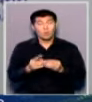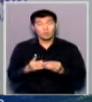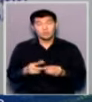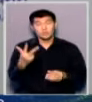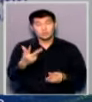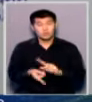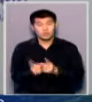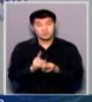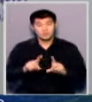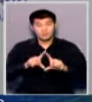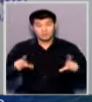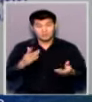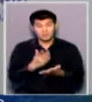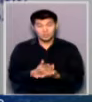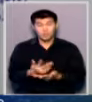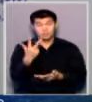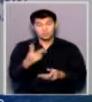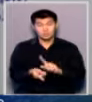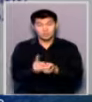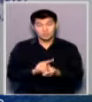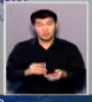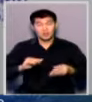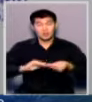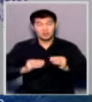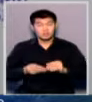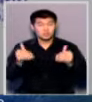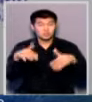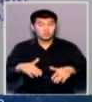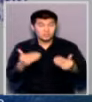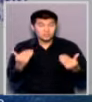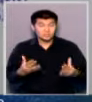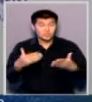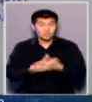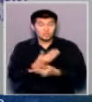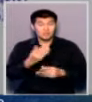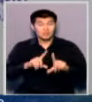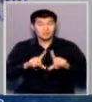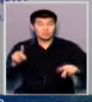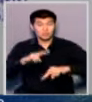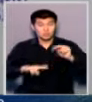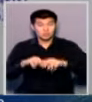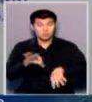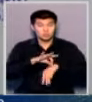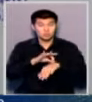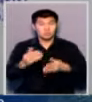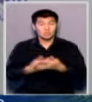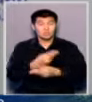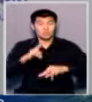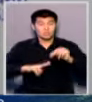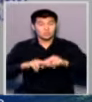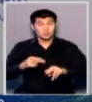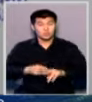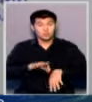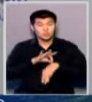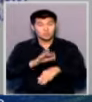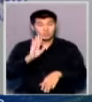бар. Ол үш ауысымды мектептердің мәселесін шешуге байланысты қазіргі таңда жаңа мектептердің құрылыстары жүріп жатыр. Жаңа мектептер құрылысы